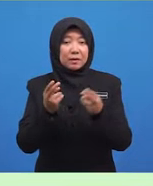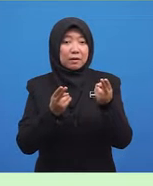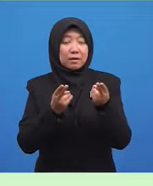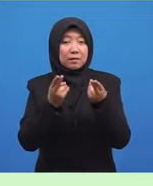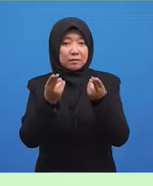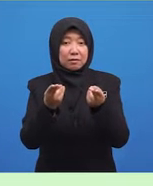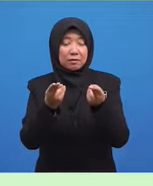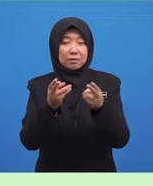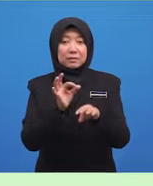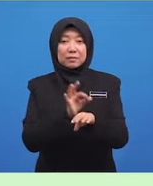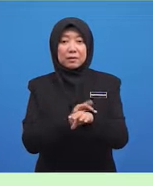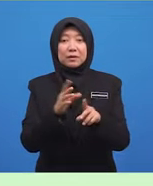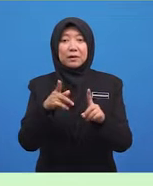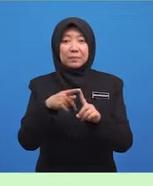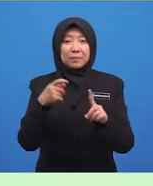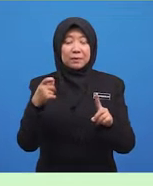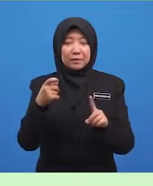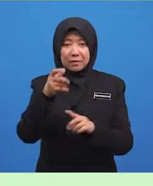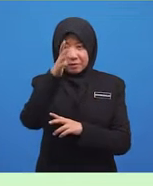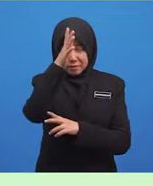tangan daripada ayahnya.